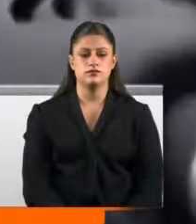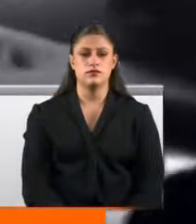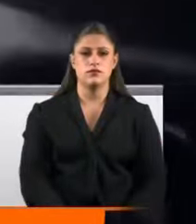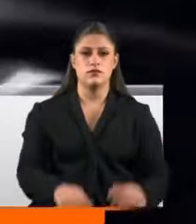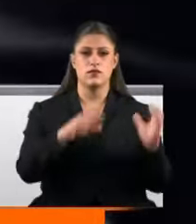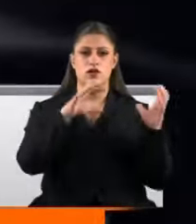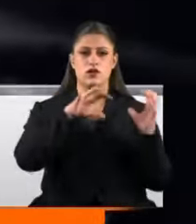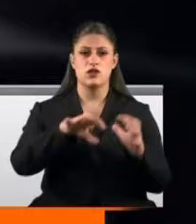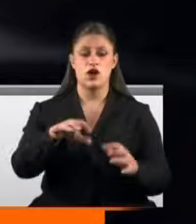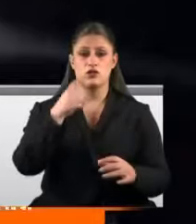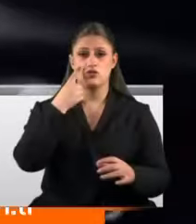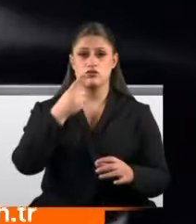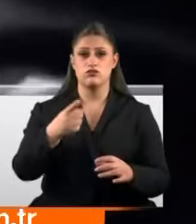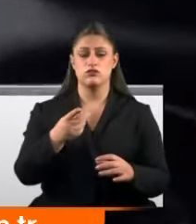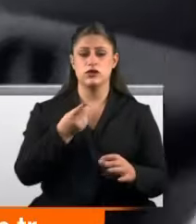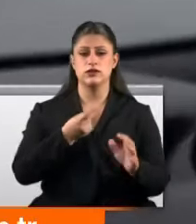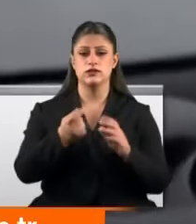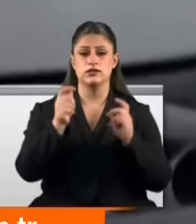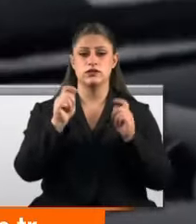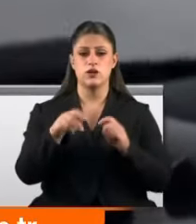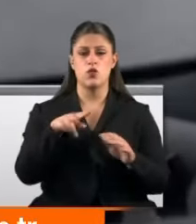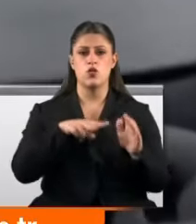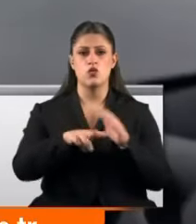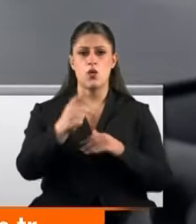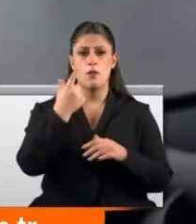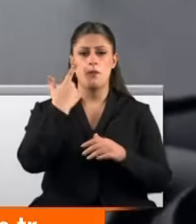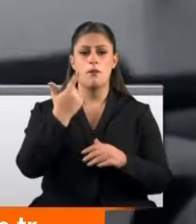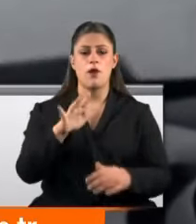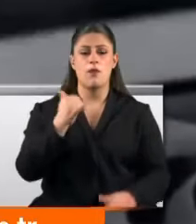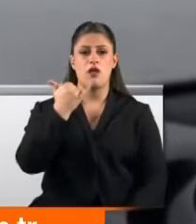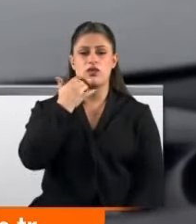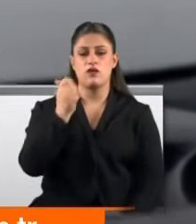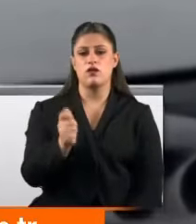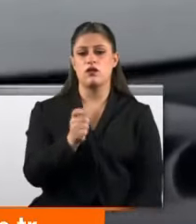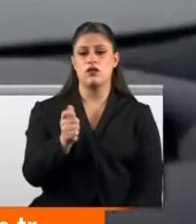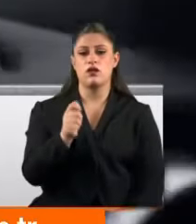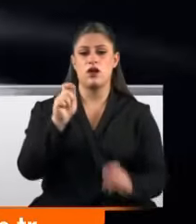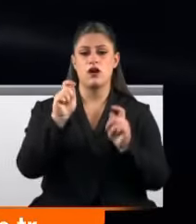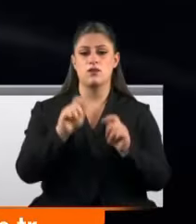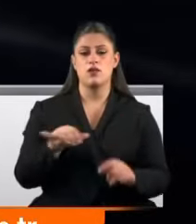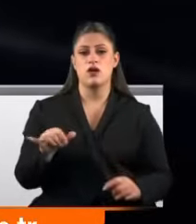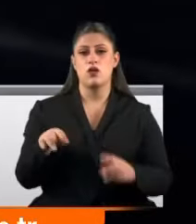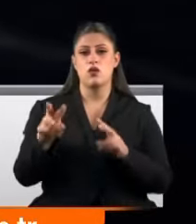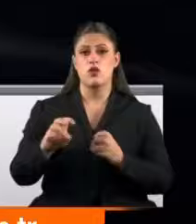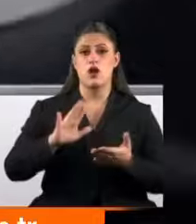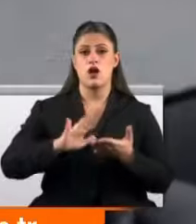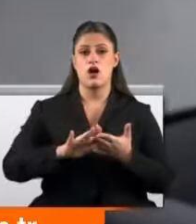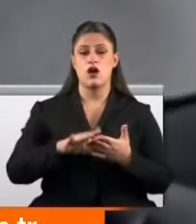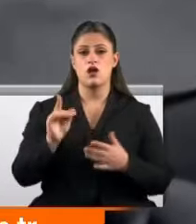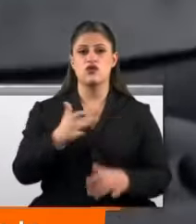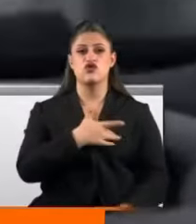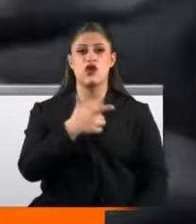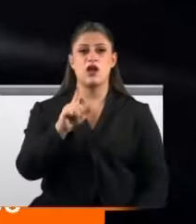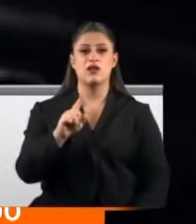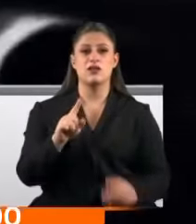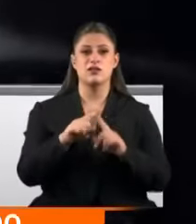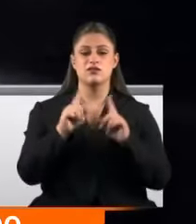Yağışlı havada hız yaptı, yola bakmak yerine telefonuyla ilgilendi, bir de yanına oturan arkadaşına canlı yayın